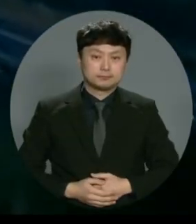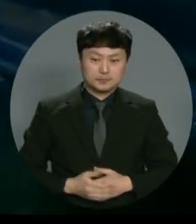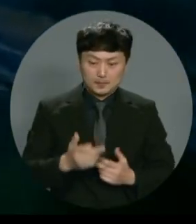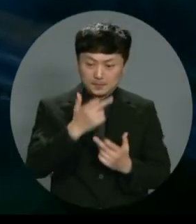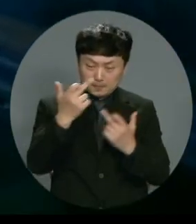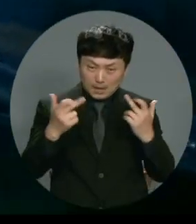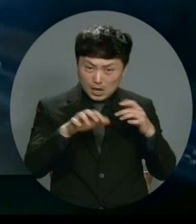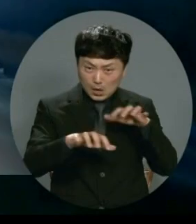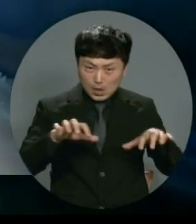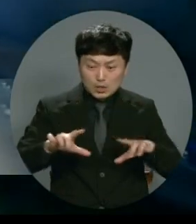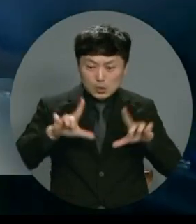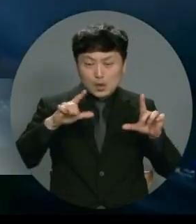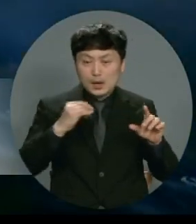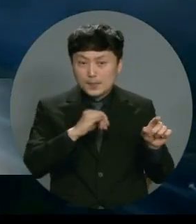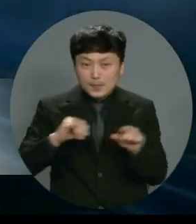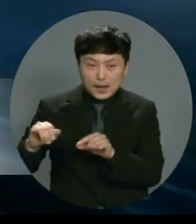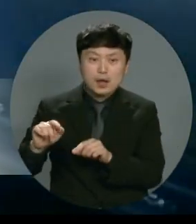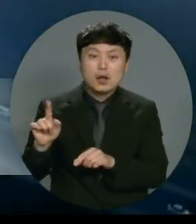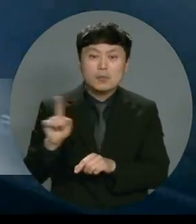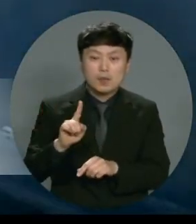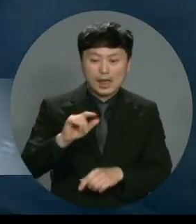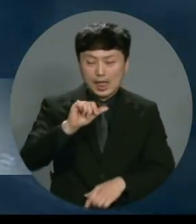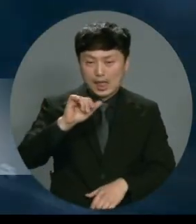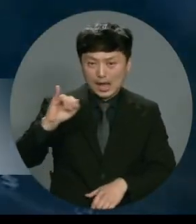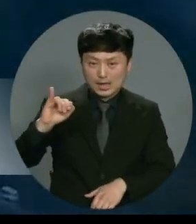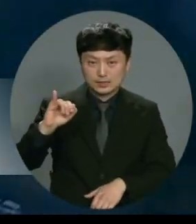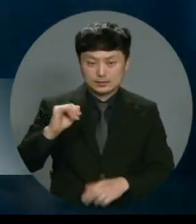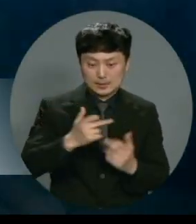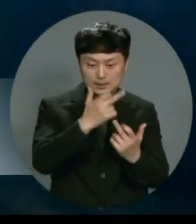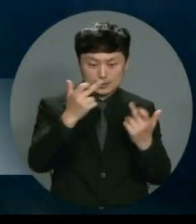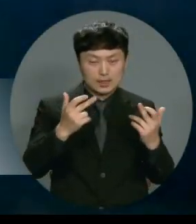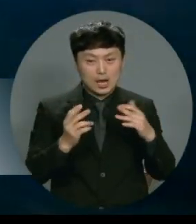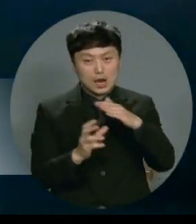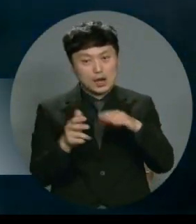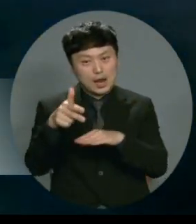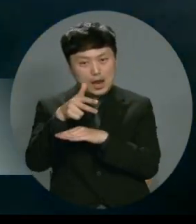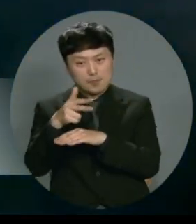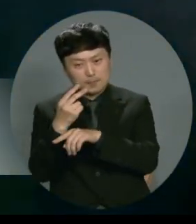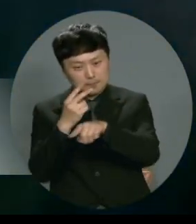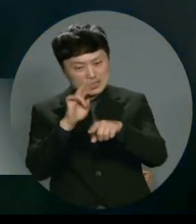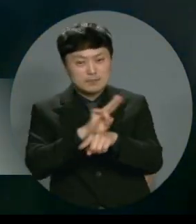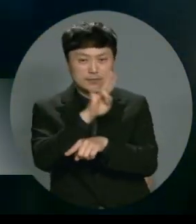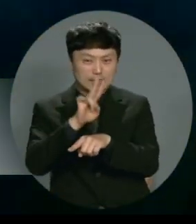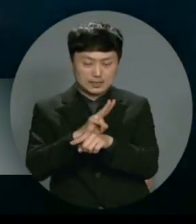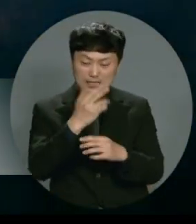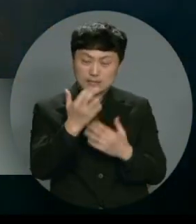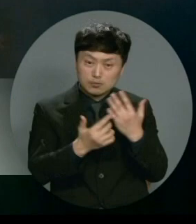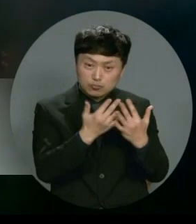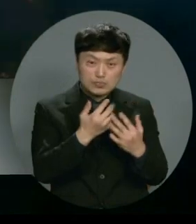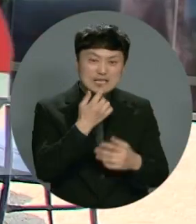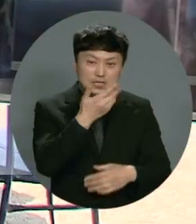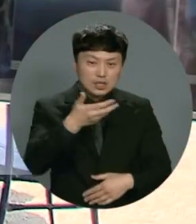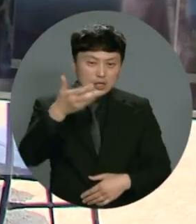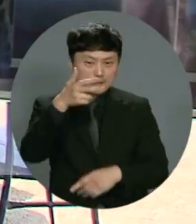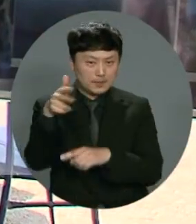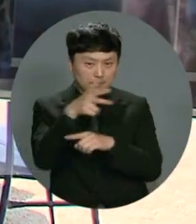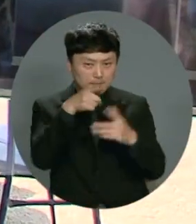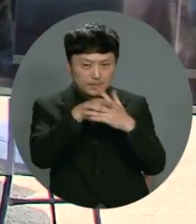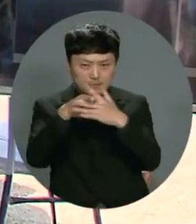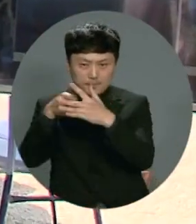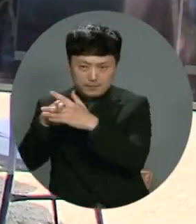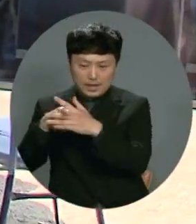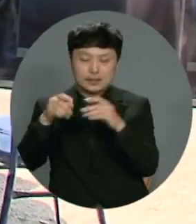산불이 잦은 동해안 지역엔 인공지능이 산림 주변 CCTV로 24시간 연기나 불꽃을 탐지하는 산불